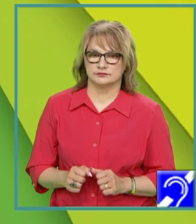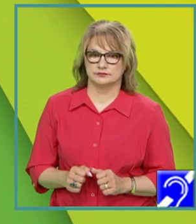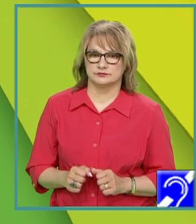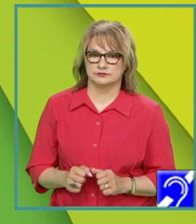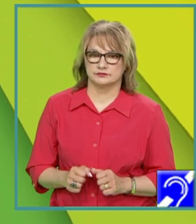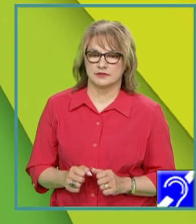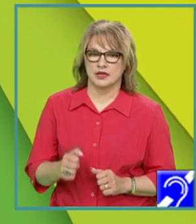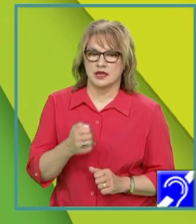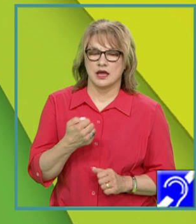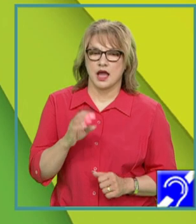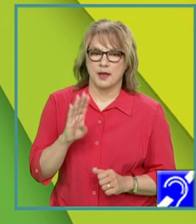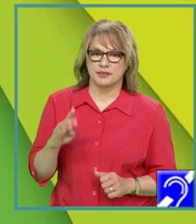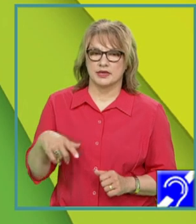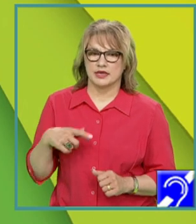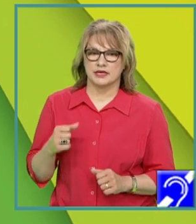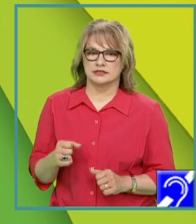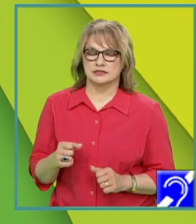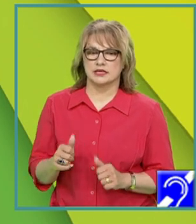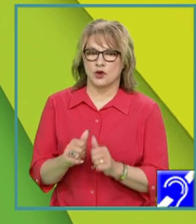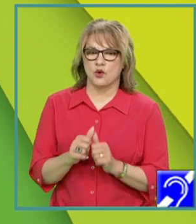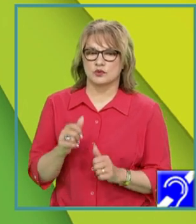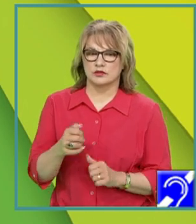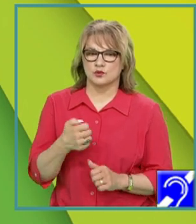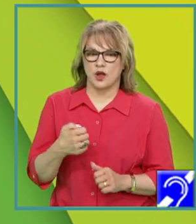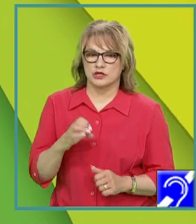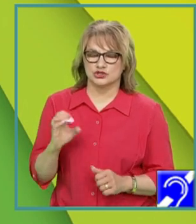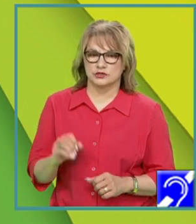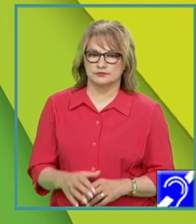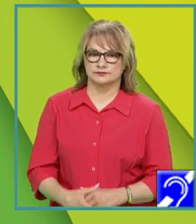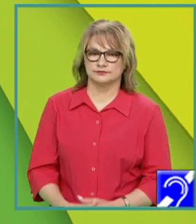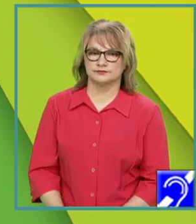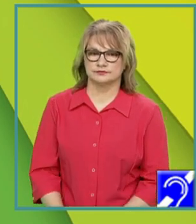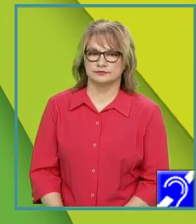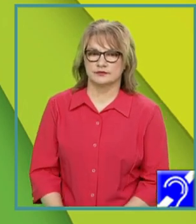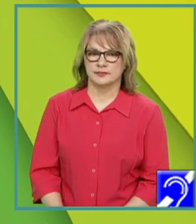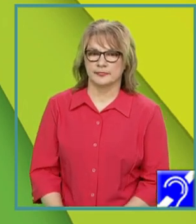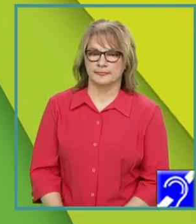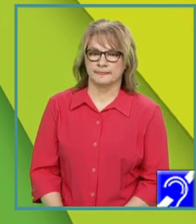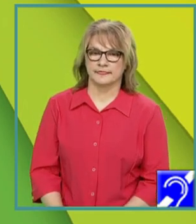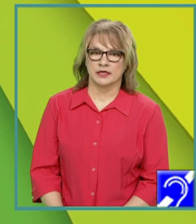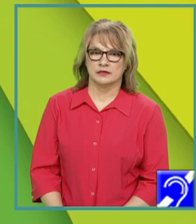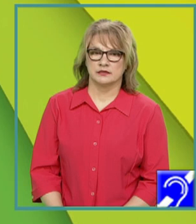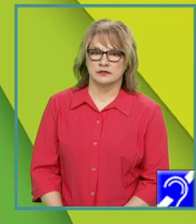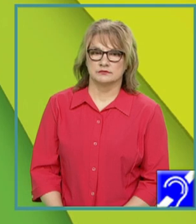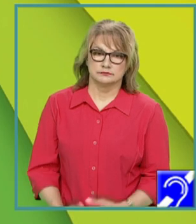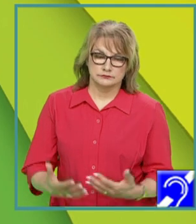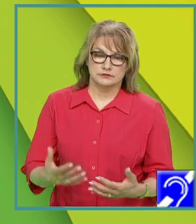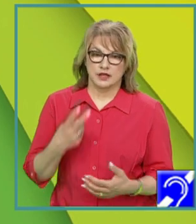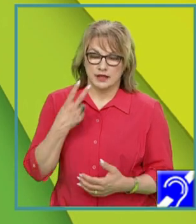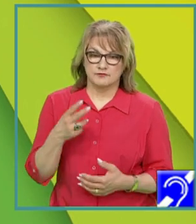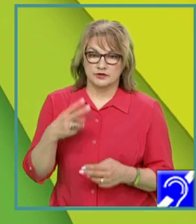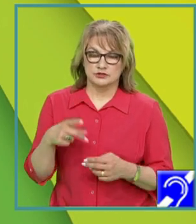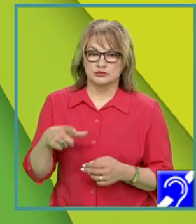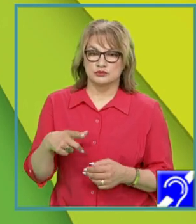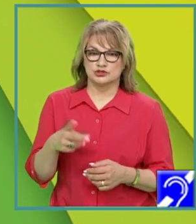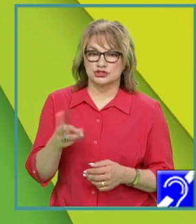ab congruent cu ac Și atunci ce am făcut am constatat că